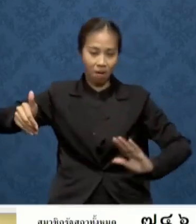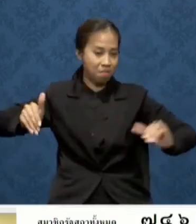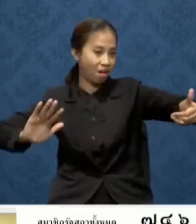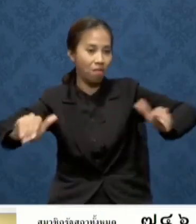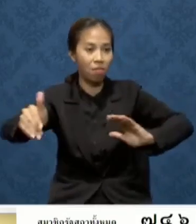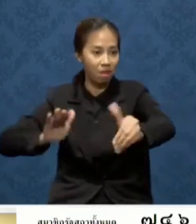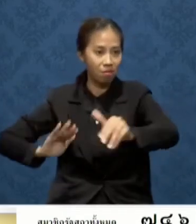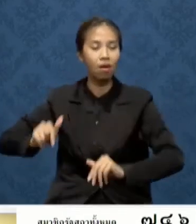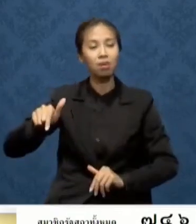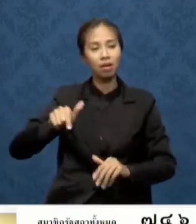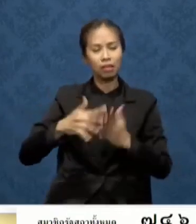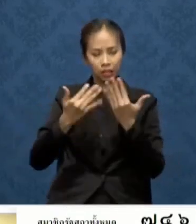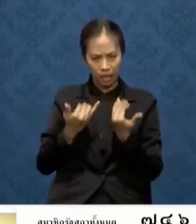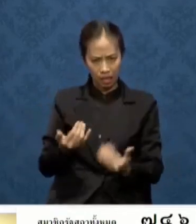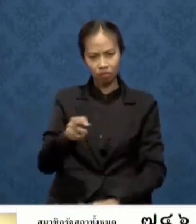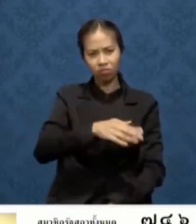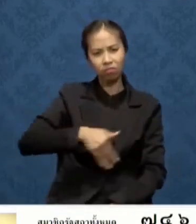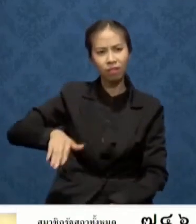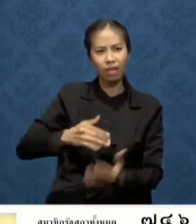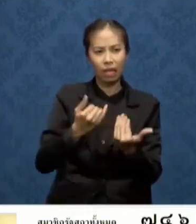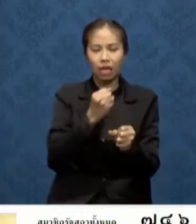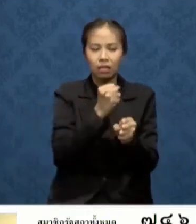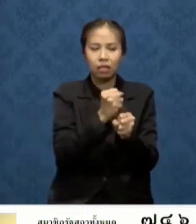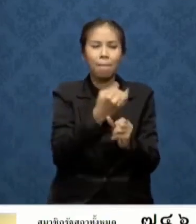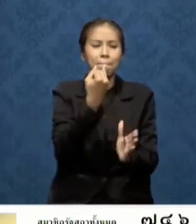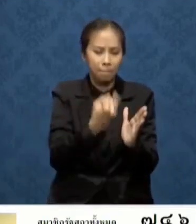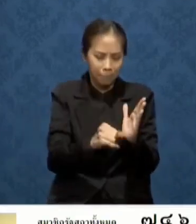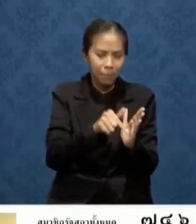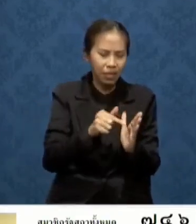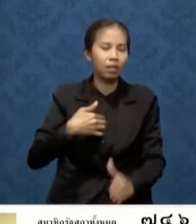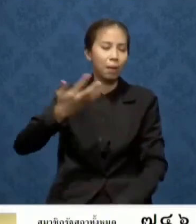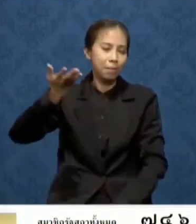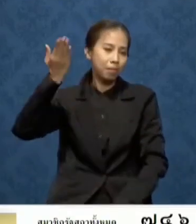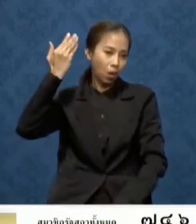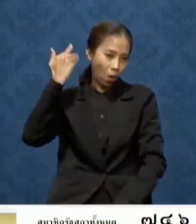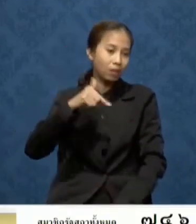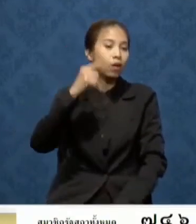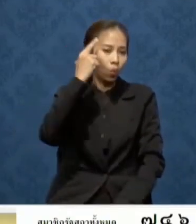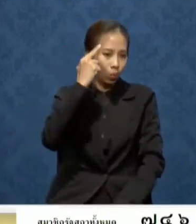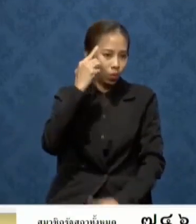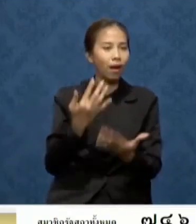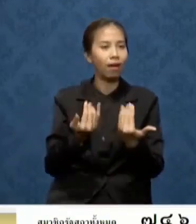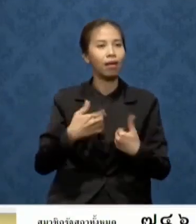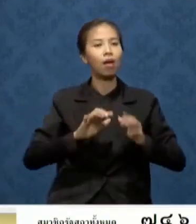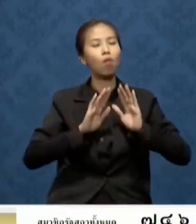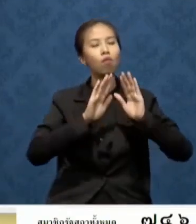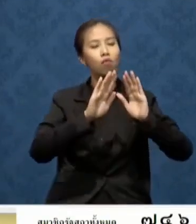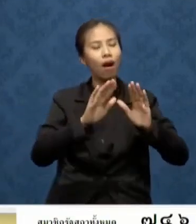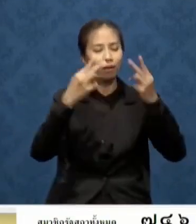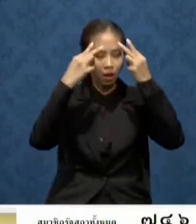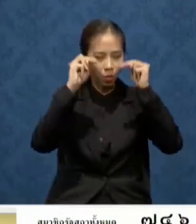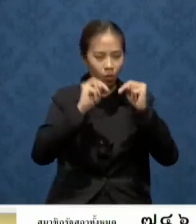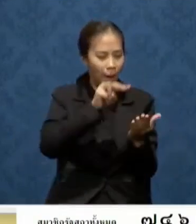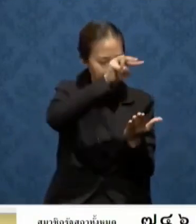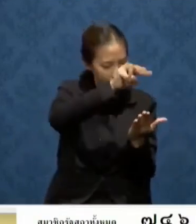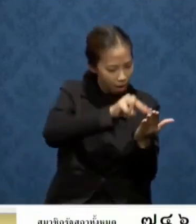ผมเข้ใจดีนะครับว่า MR MAP คอความผิดพลาดมาจากอดีตจึงอยากฝากความหวังให้ท่านใยกไปศึกษาในรายละเอีย